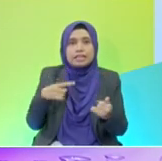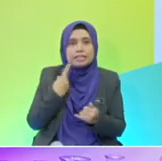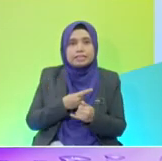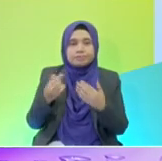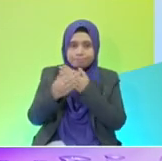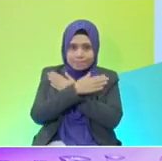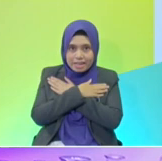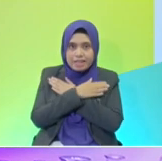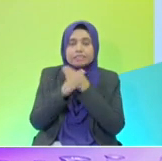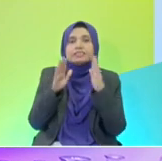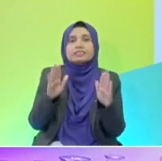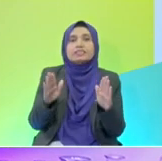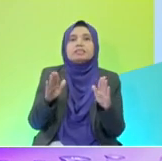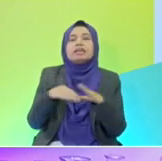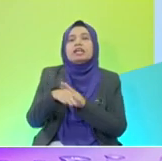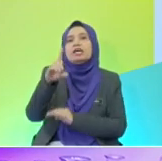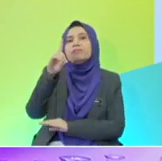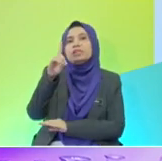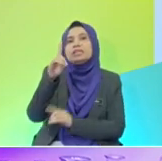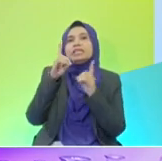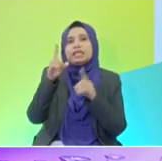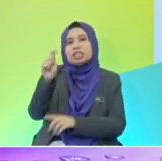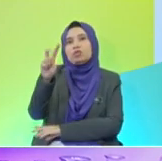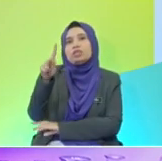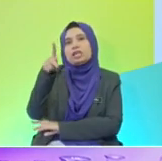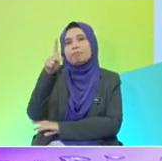selepas ini Tuliskan menuntun di TV